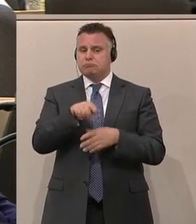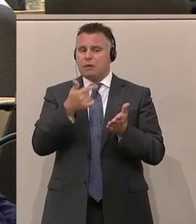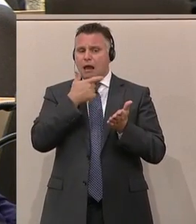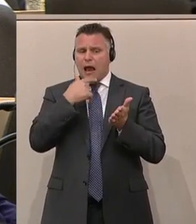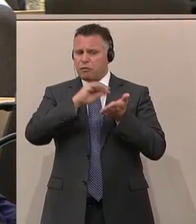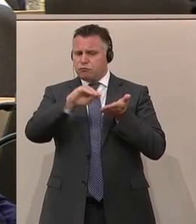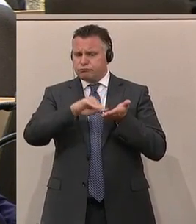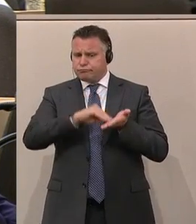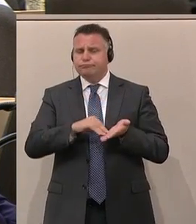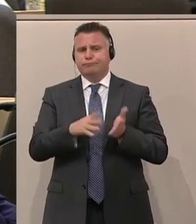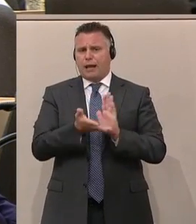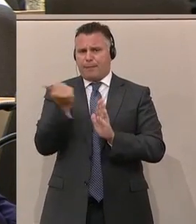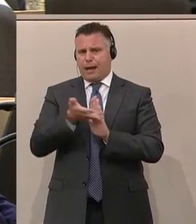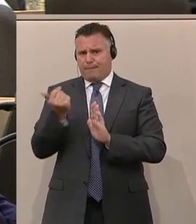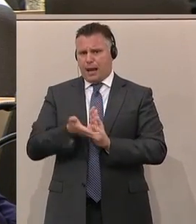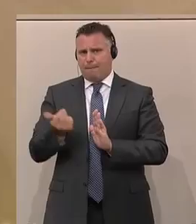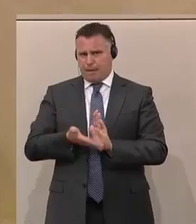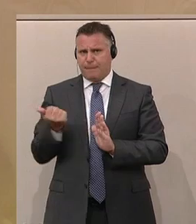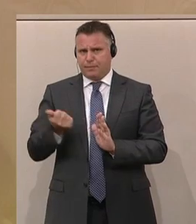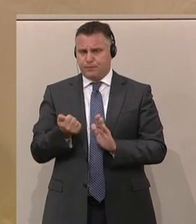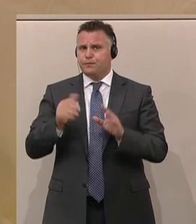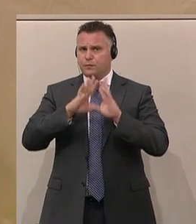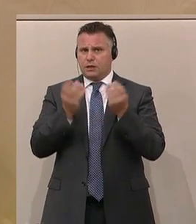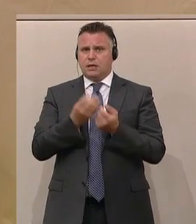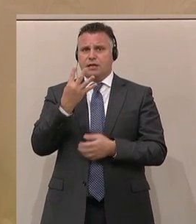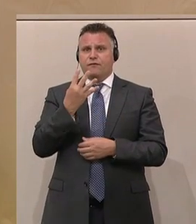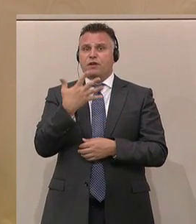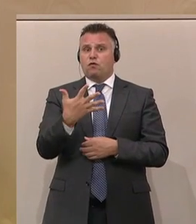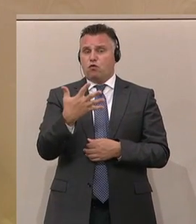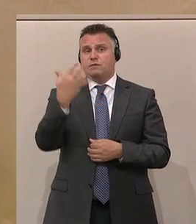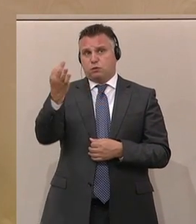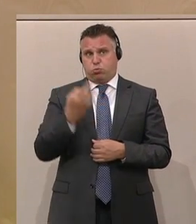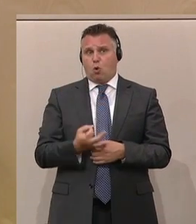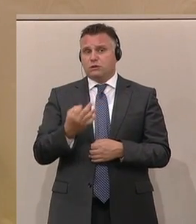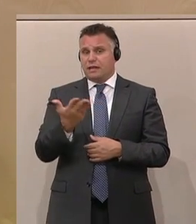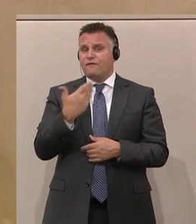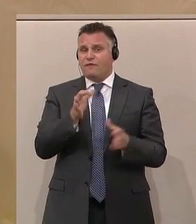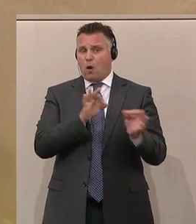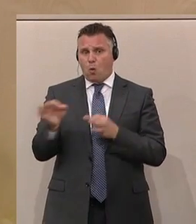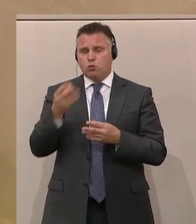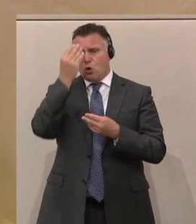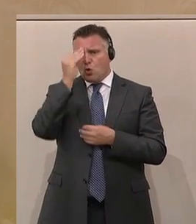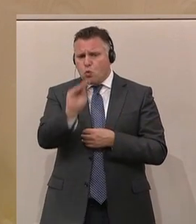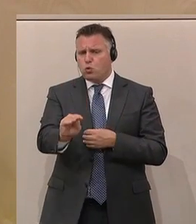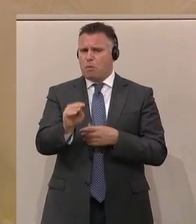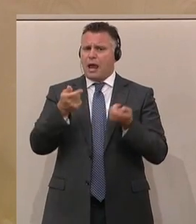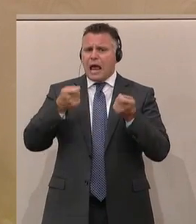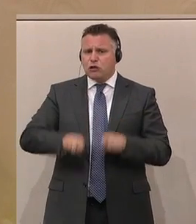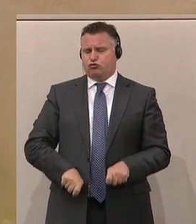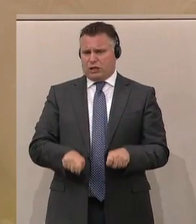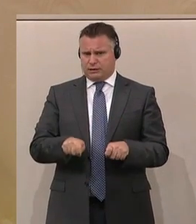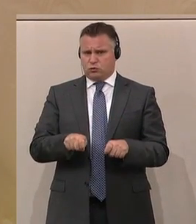Kraft treten. Das sind immerhin mehr als 54% aller Verordnungen, Kundmachungen und Entschließungen